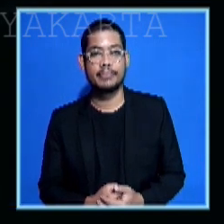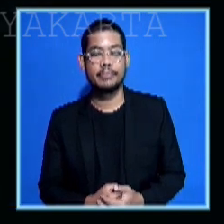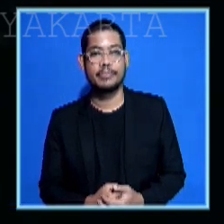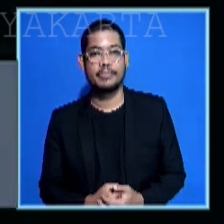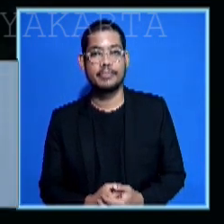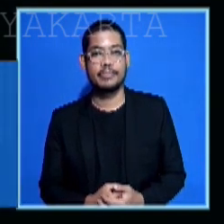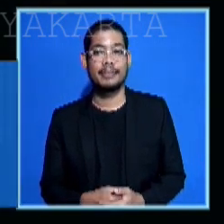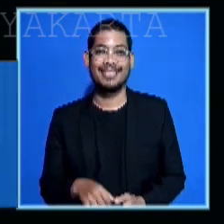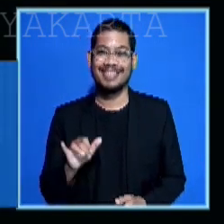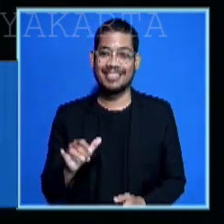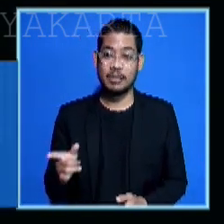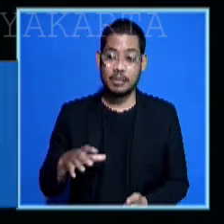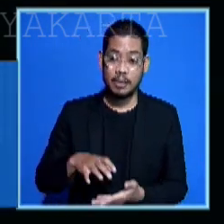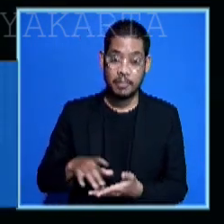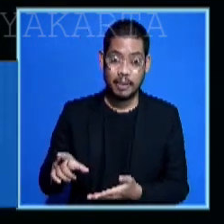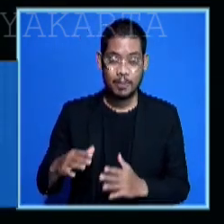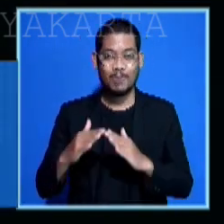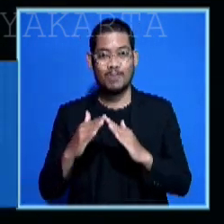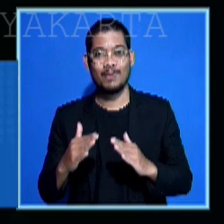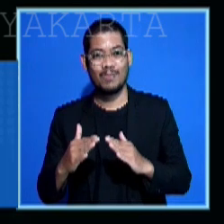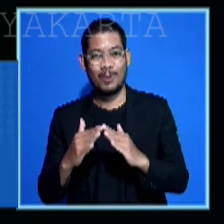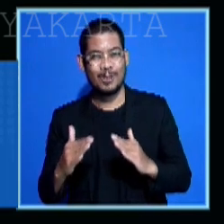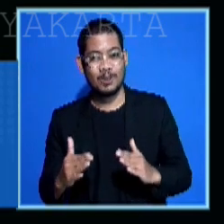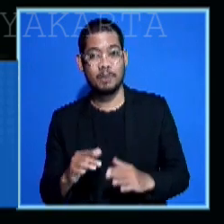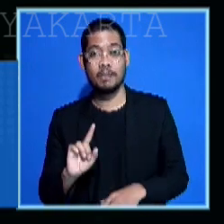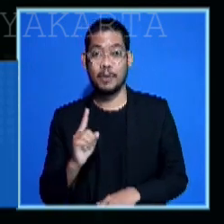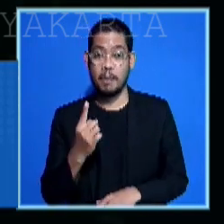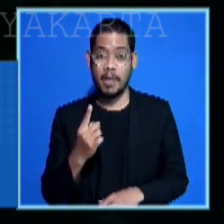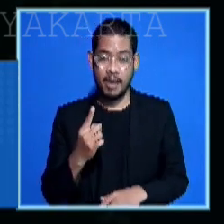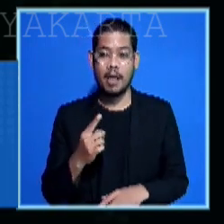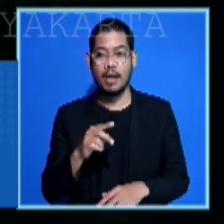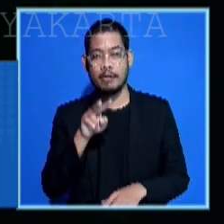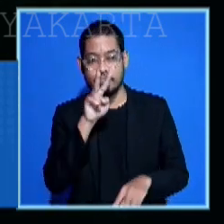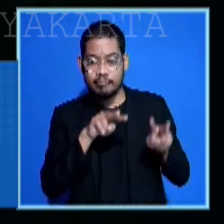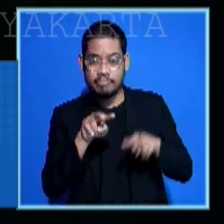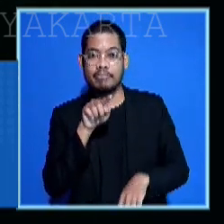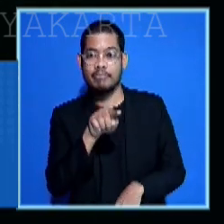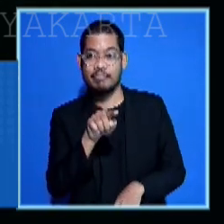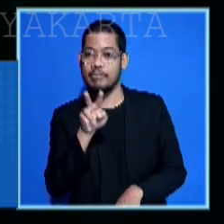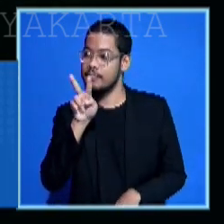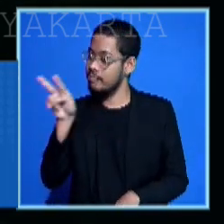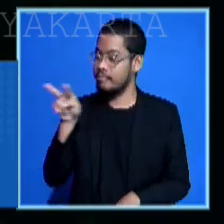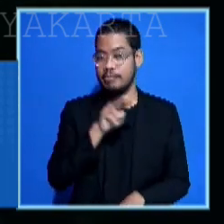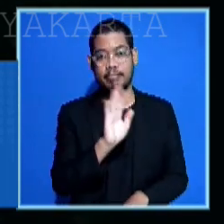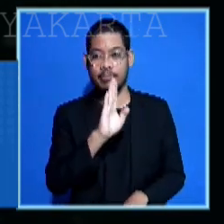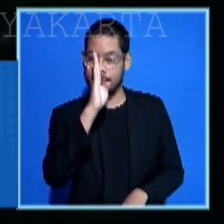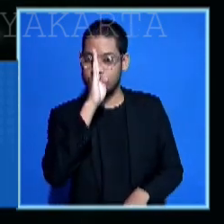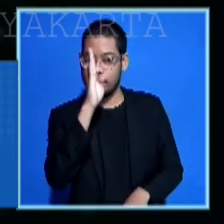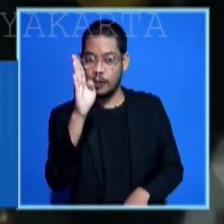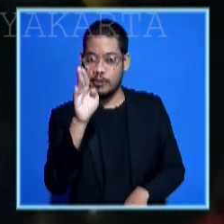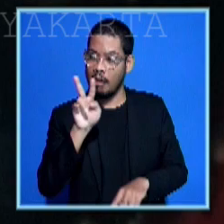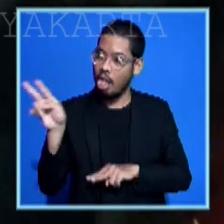Ini baru pos pertama. Pokoknya kalau di sini harus lihat ke depan, jangan tengok ke belakang atau apa, tengok masa lalu